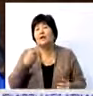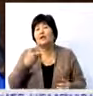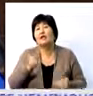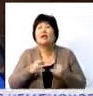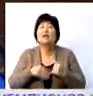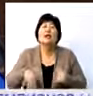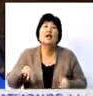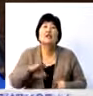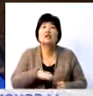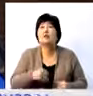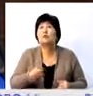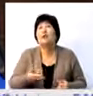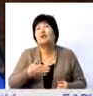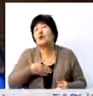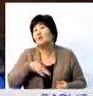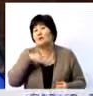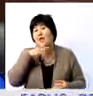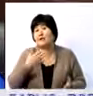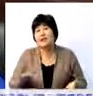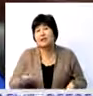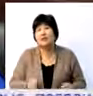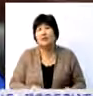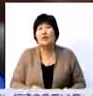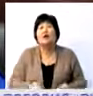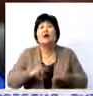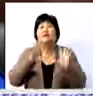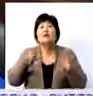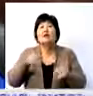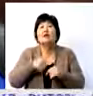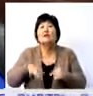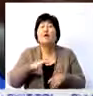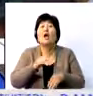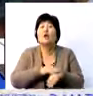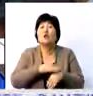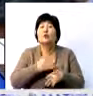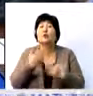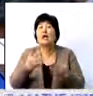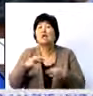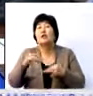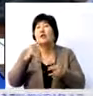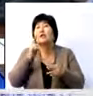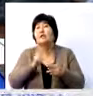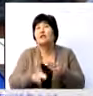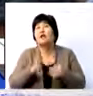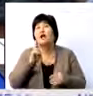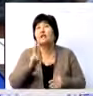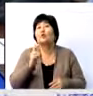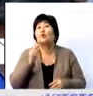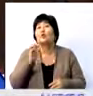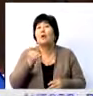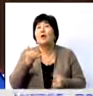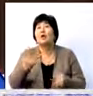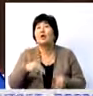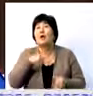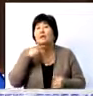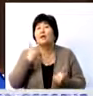земли, нам достаточно. Нет, вопрос. В целом, глава региона одобрил данный проект. В завершении Кримбек Кушербаев еще раз